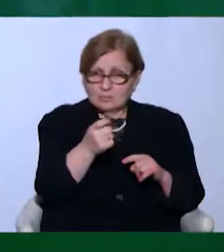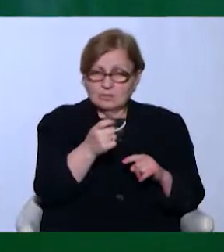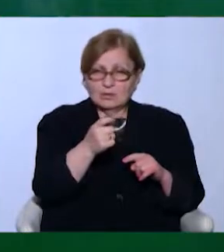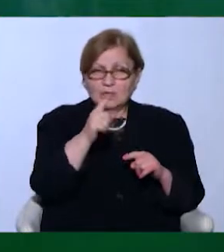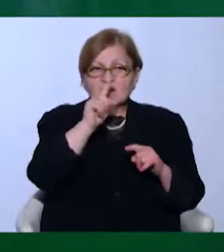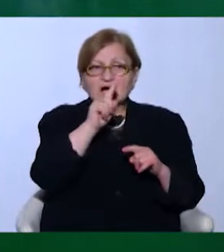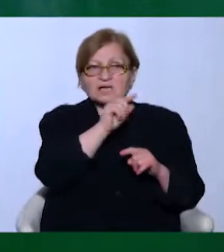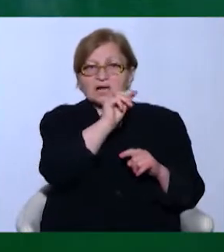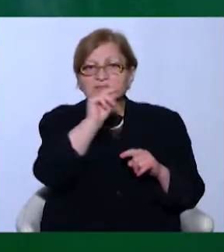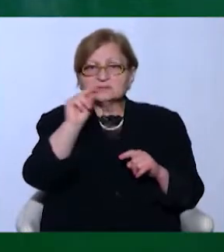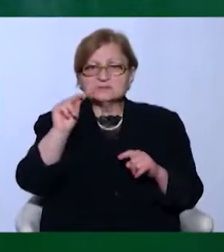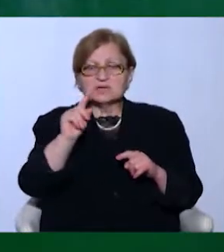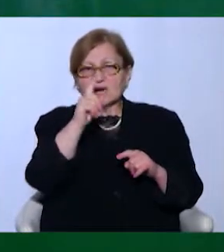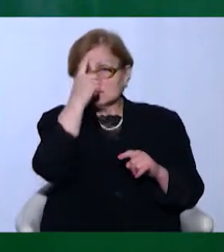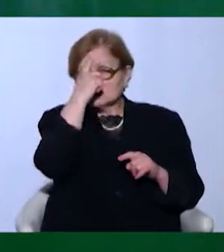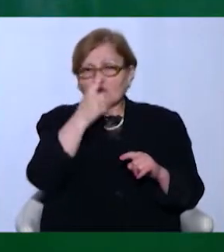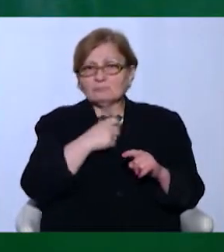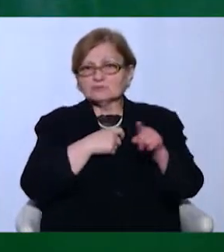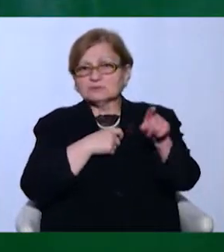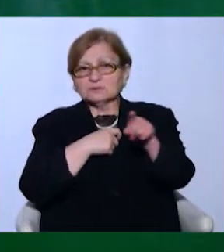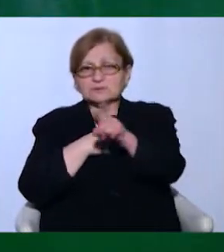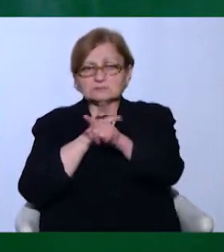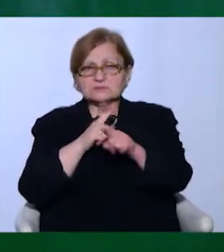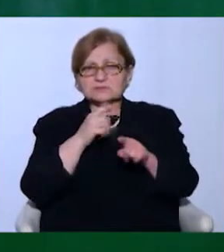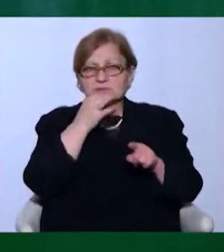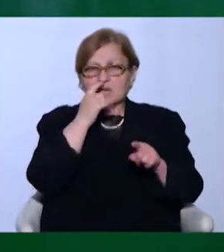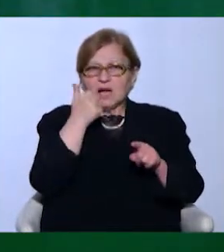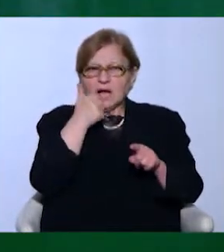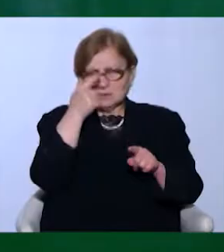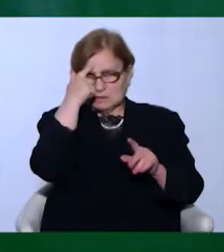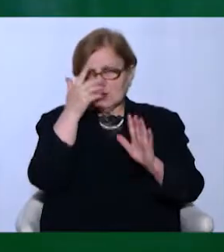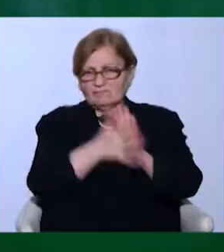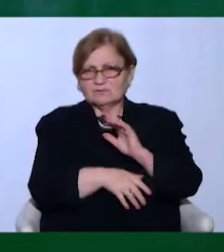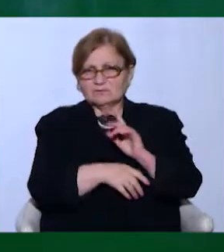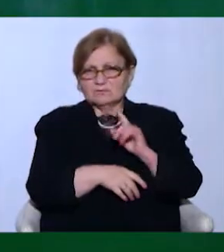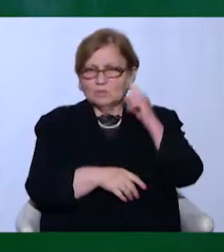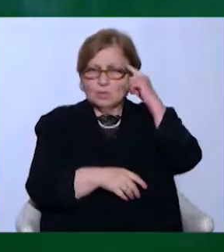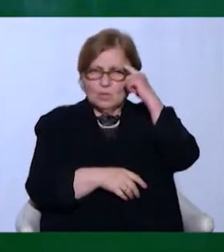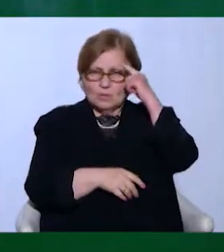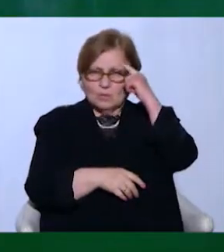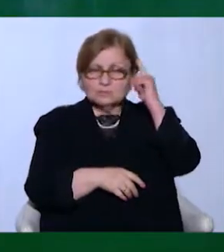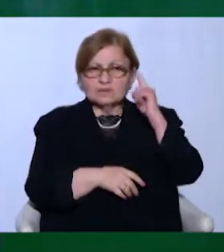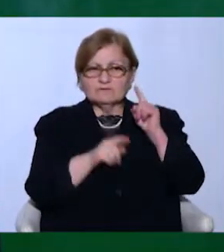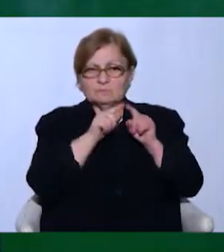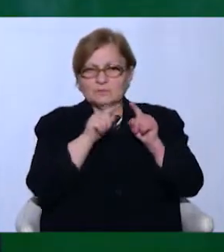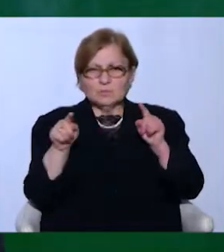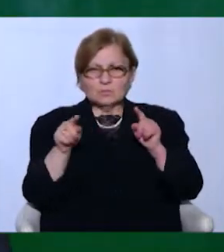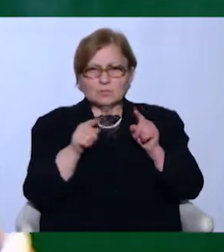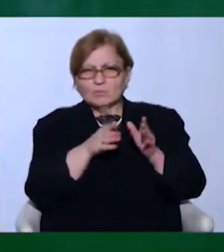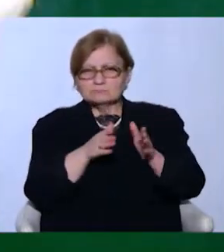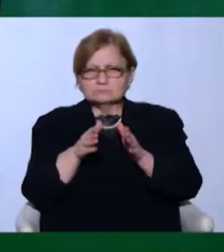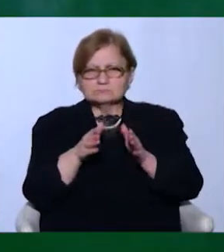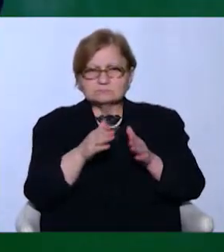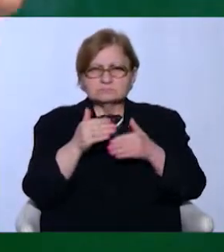პირობა უნდა ზედმიწევნით კარგად შევისწავლო, ზუსტად კარგად გაგებული პირობა, გააზრებული პროცესი უნდა წარმოვიდგინოთ, რა